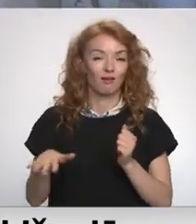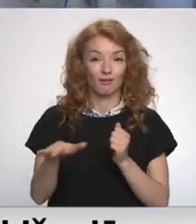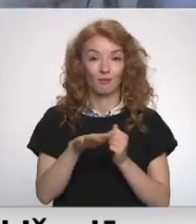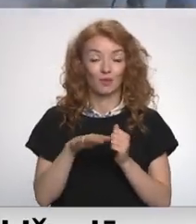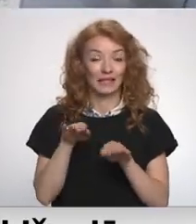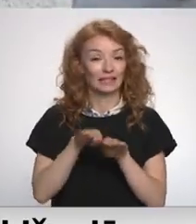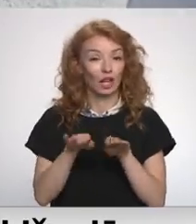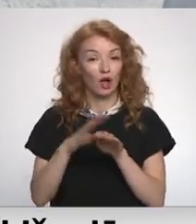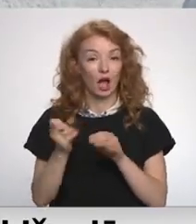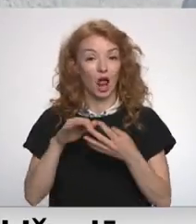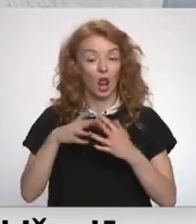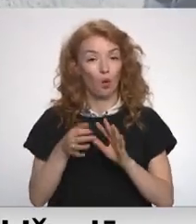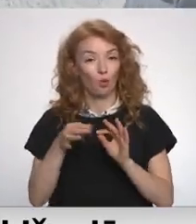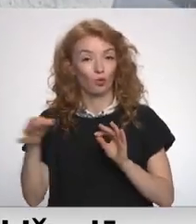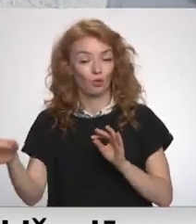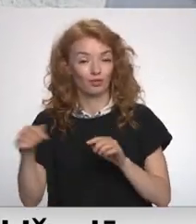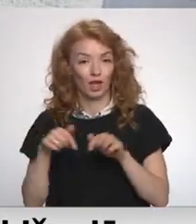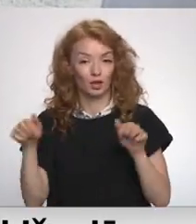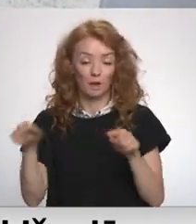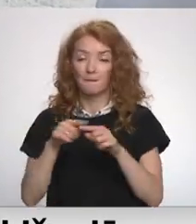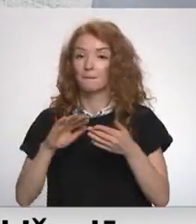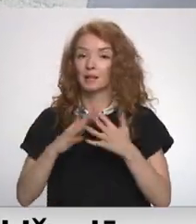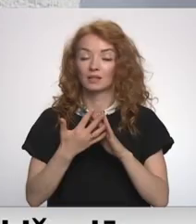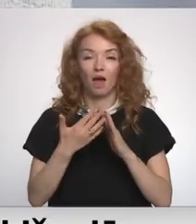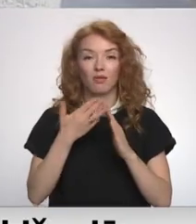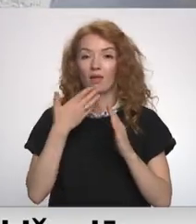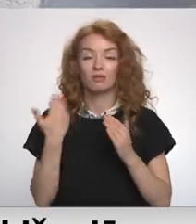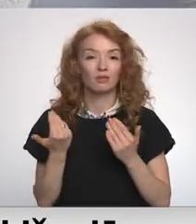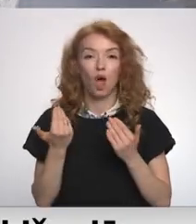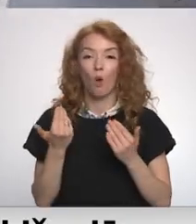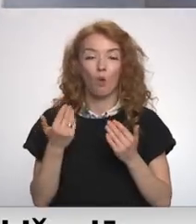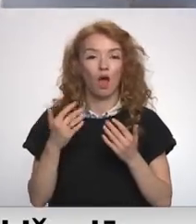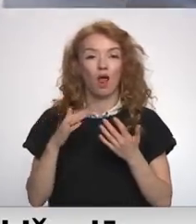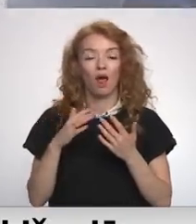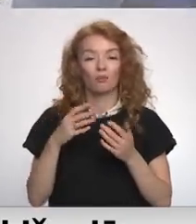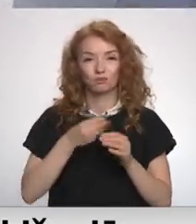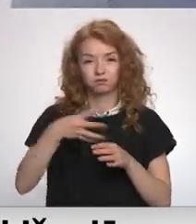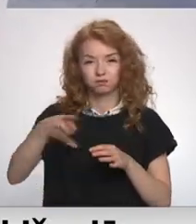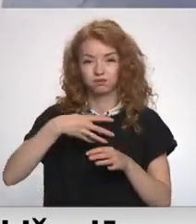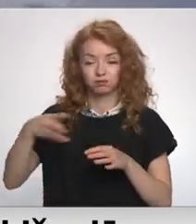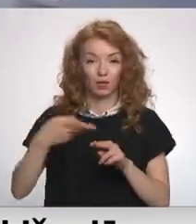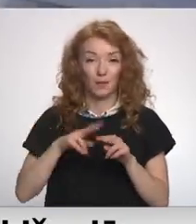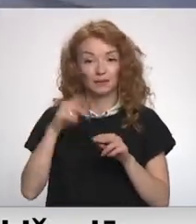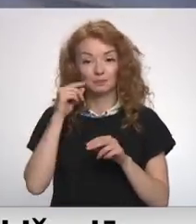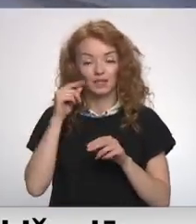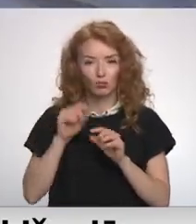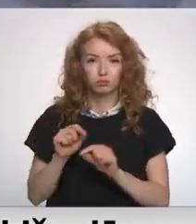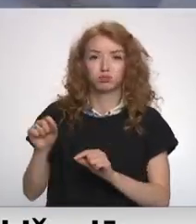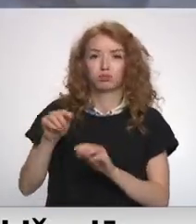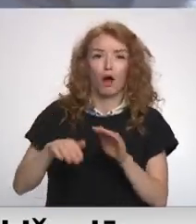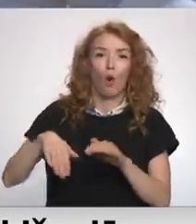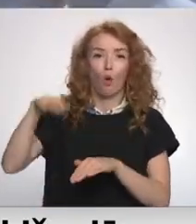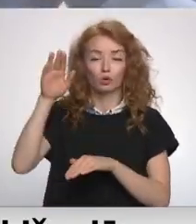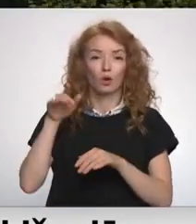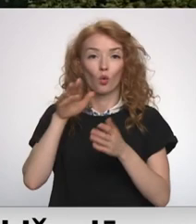Salīdzinoši ar lauku teritorijām, pilsētvide ir brīva no lauksaimniecībā izmantotajiem pesticīdiem. Tā kā bites lido augstu, tad tās